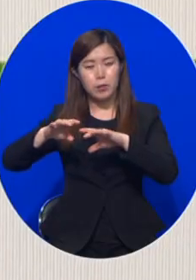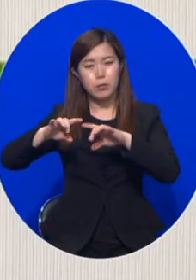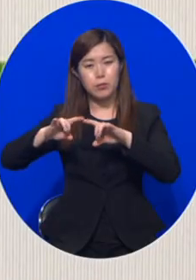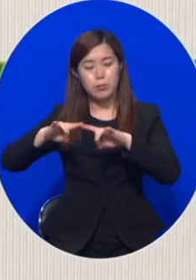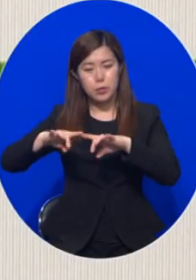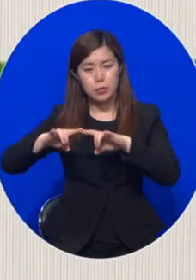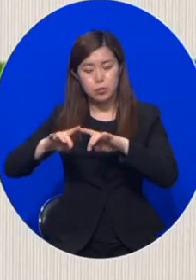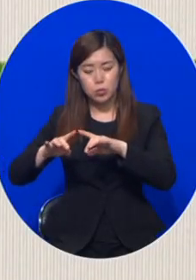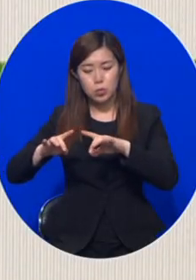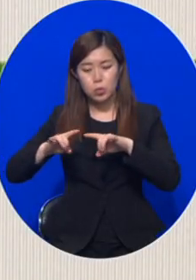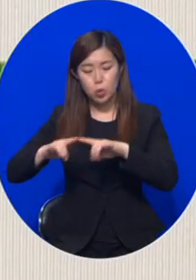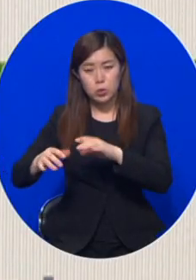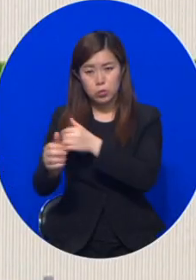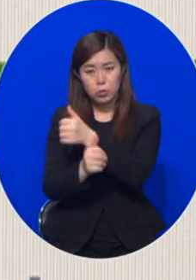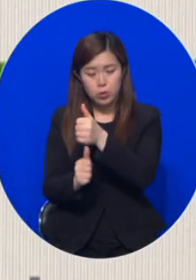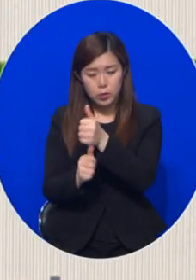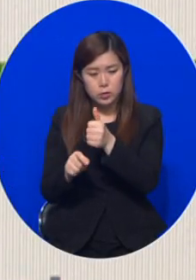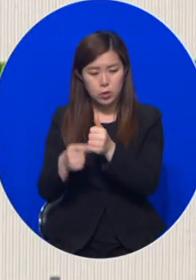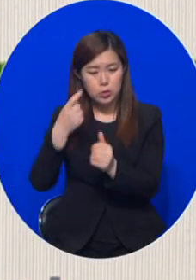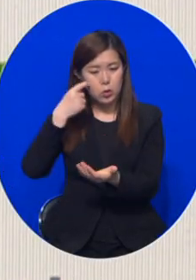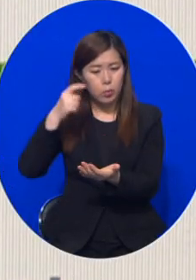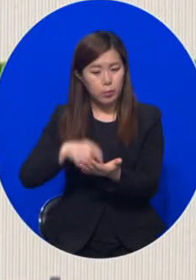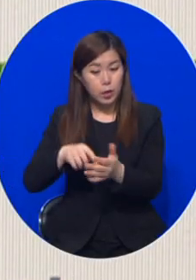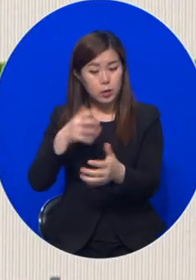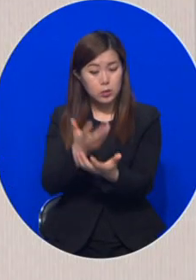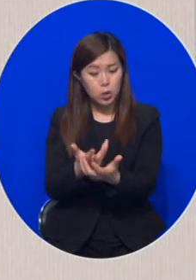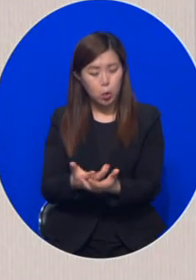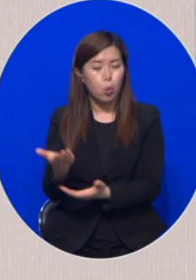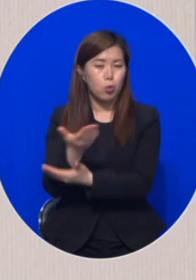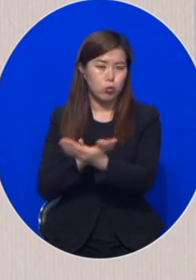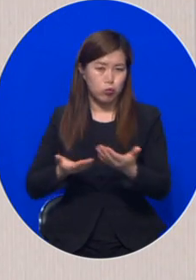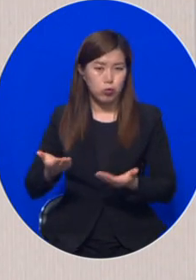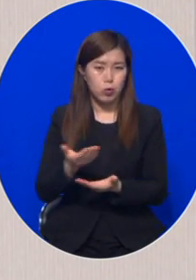인터넷진흥원 등 유관기관에 적발 자료를 실시간으로